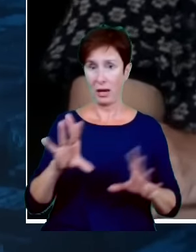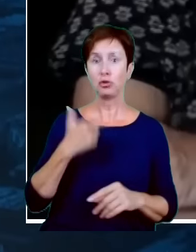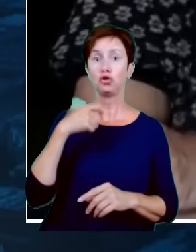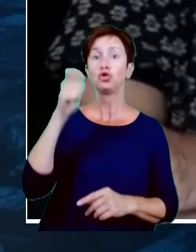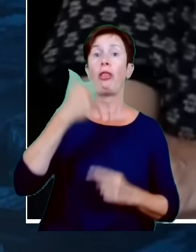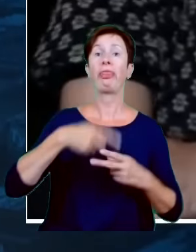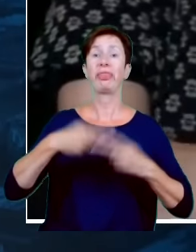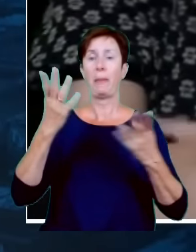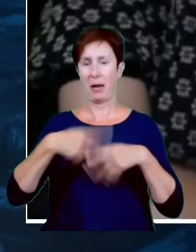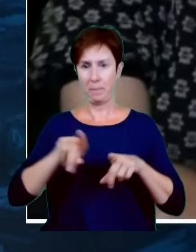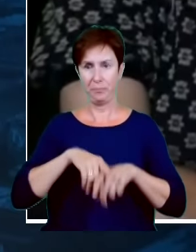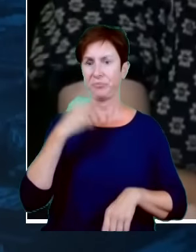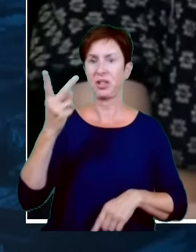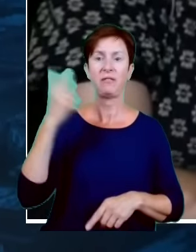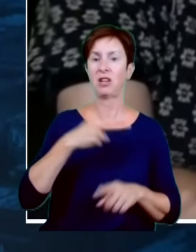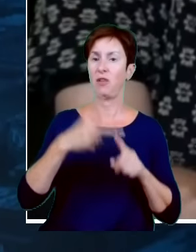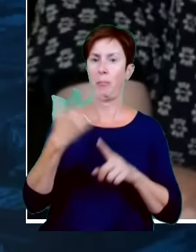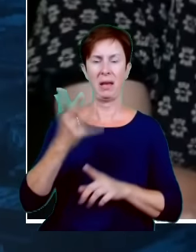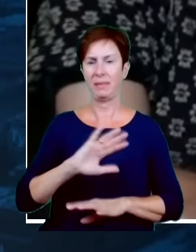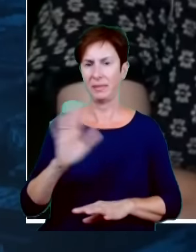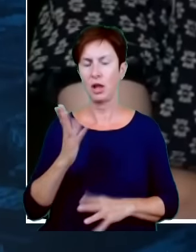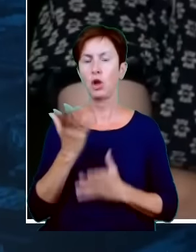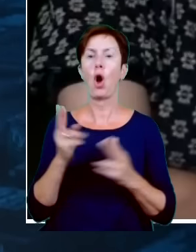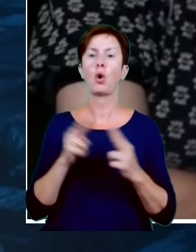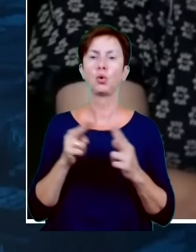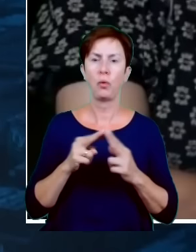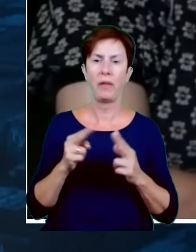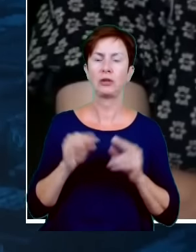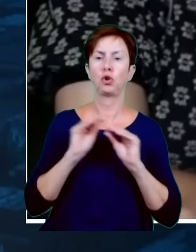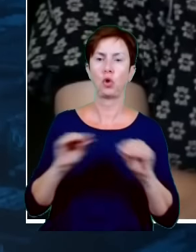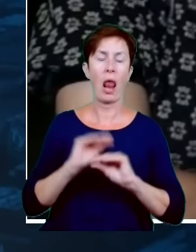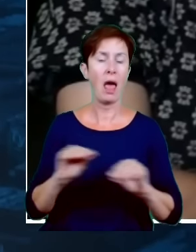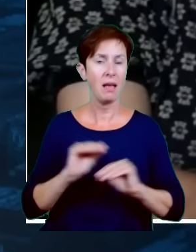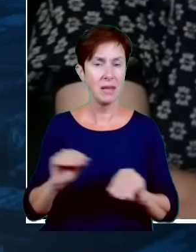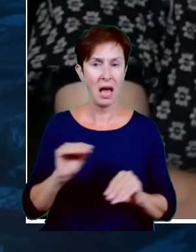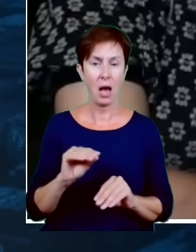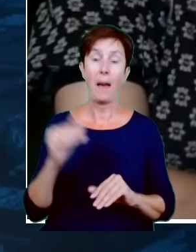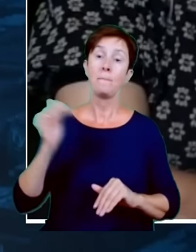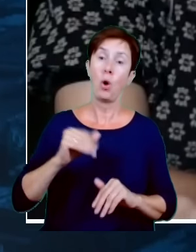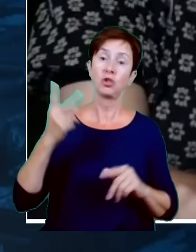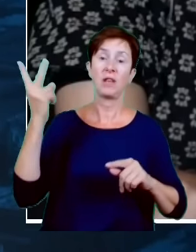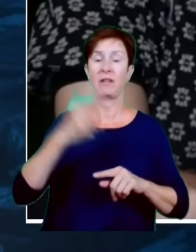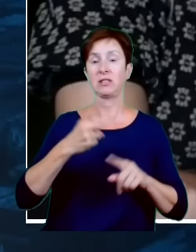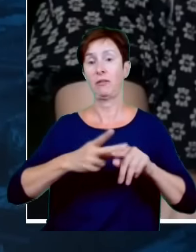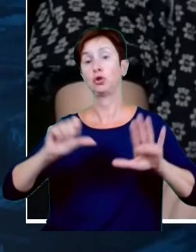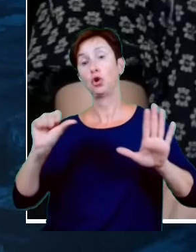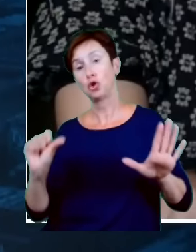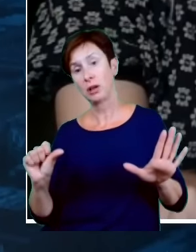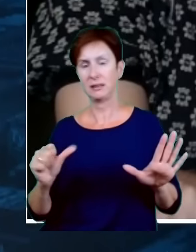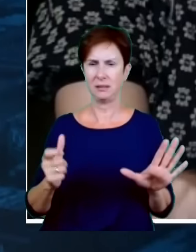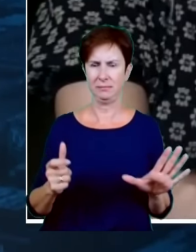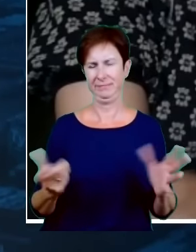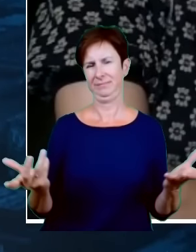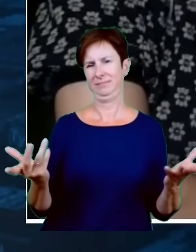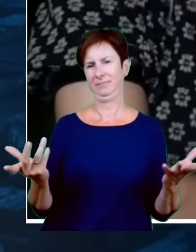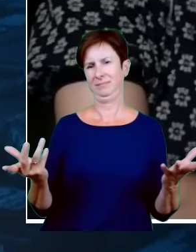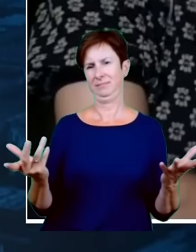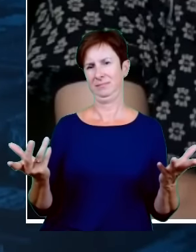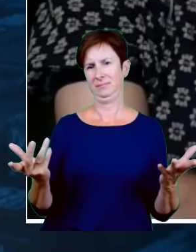2025 roku będą konsultacje i szkolenia być może w 2026 Szanowni państwo drodzy